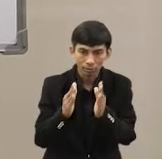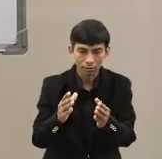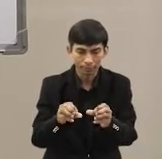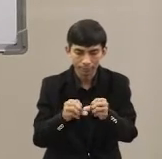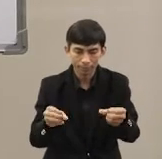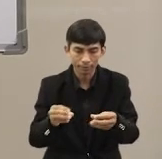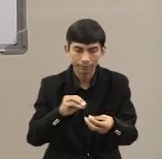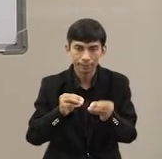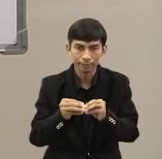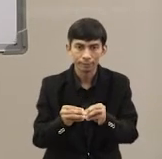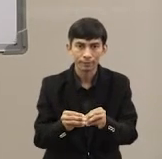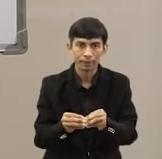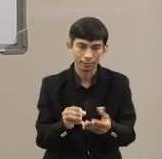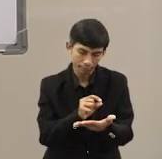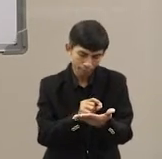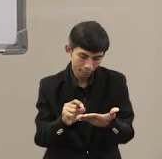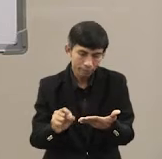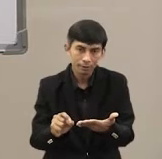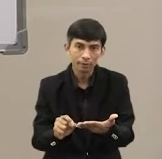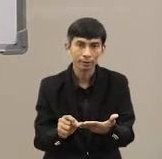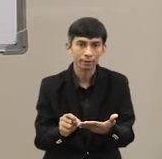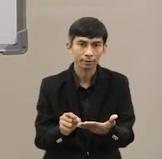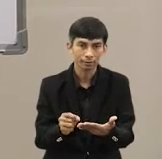đầy dương tay rưu môi cô dương miền